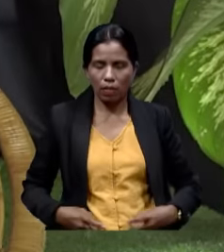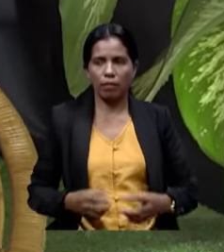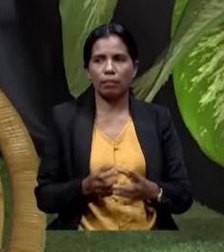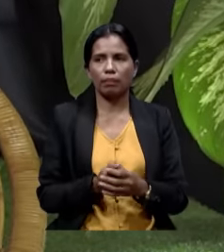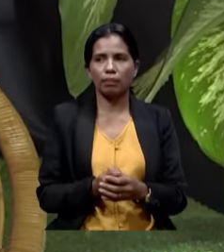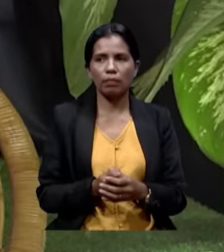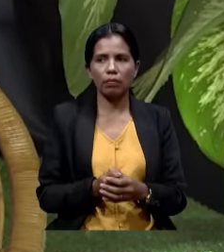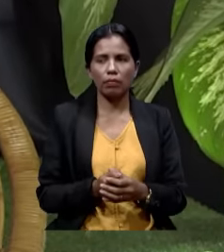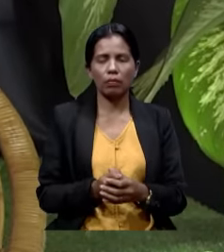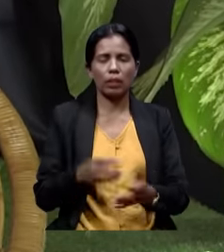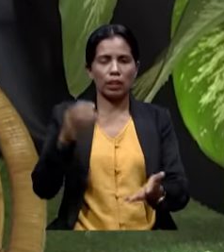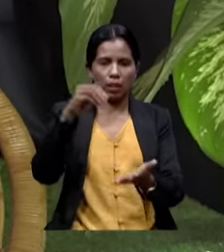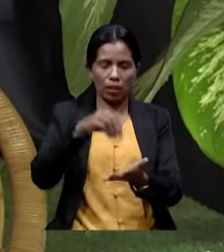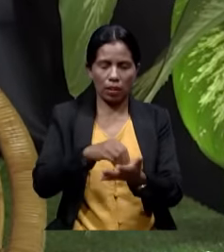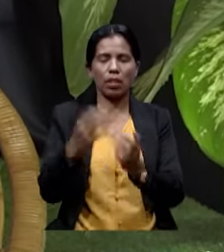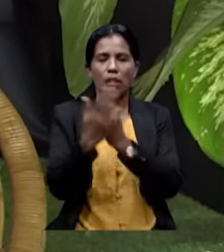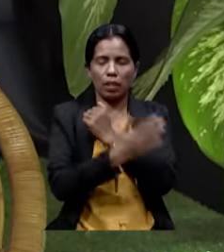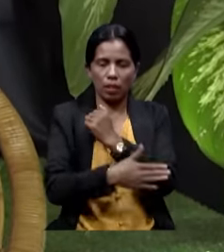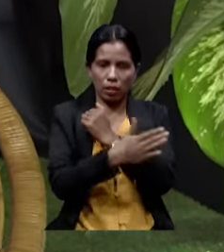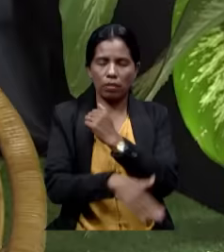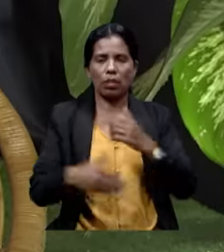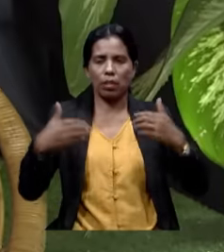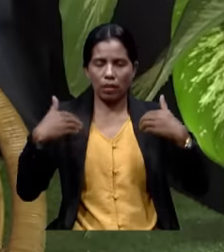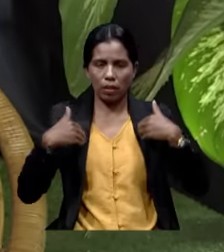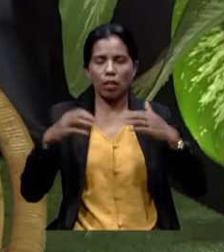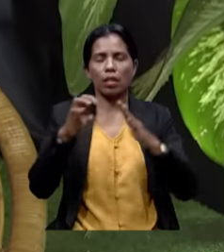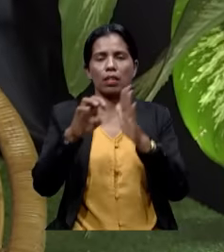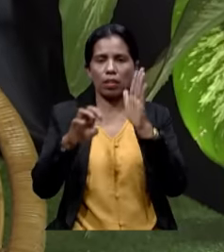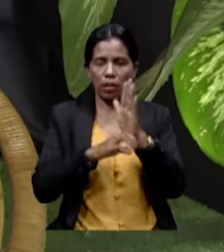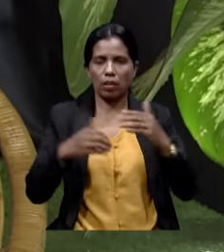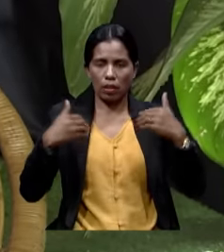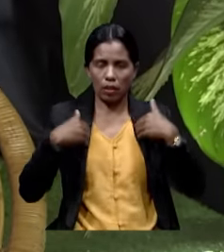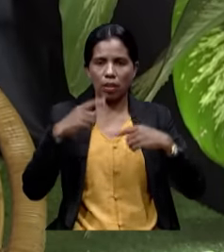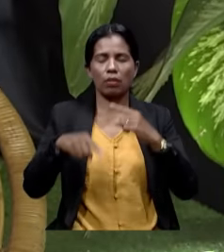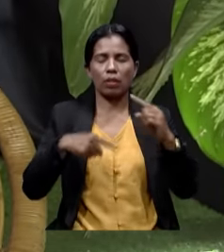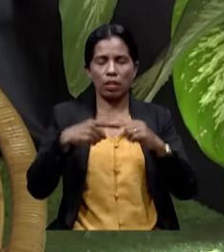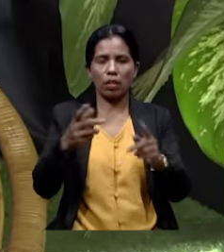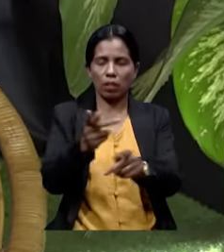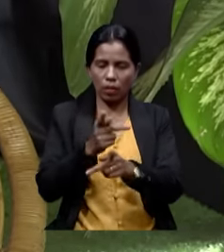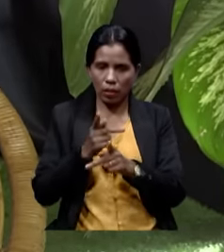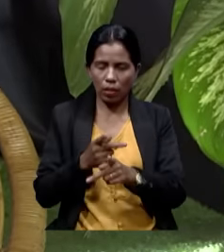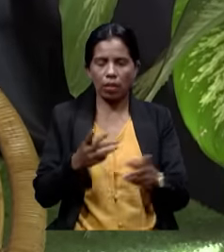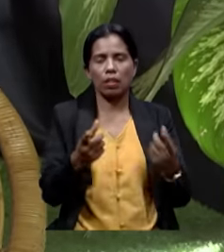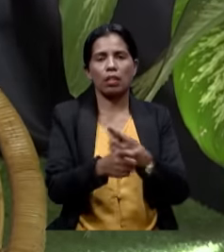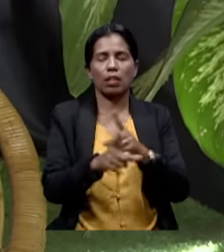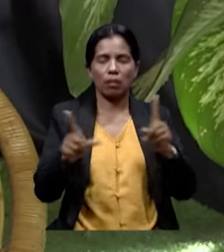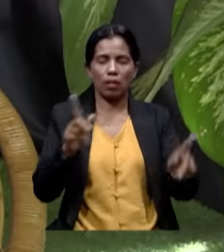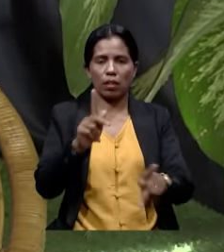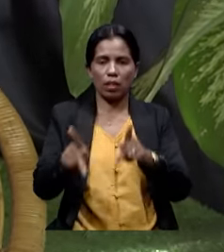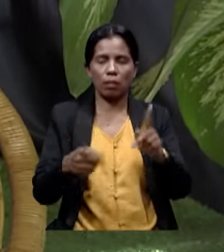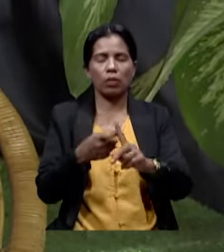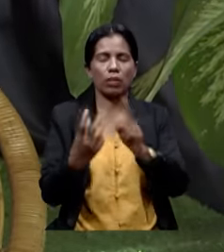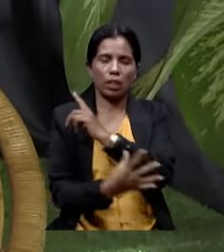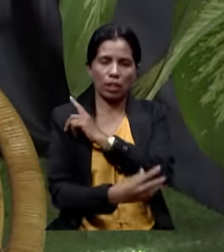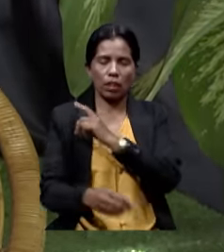dignidade, integridade, nasaun ne iha, estaru ne iha, bahira ita kuida, no ita liberta povo maubere, kusi kiak no